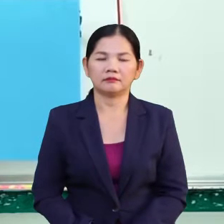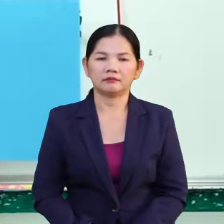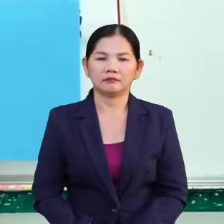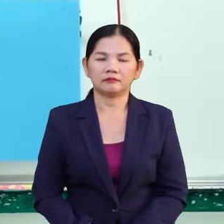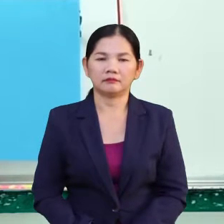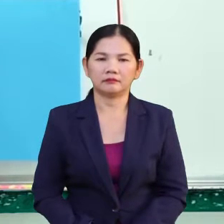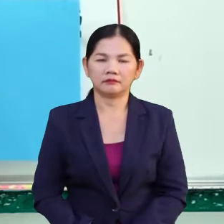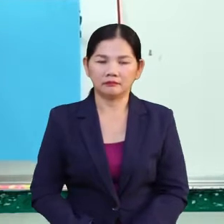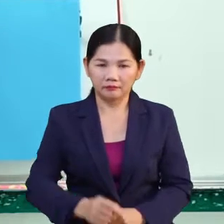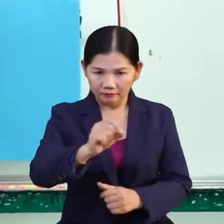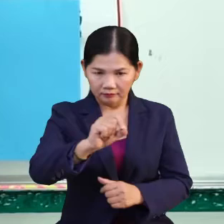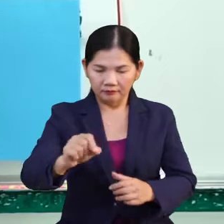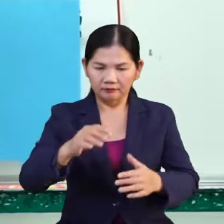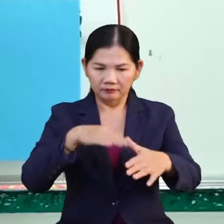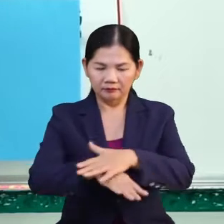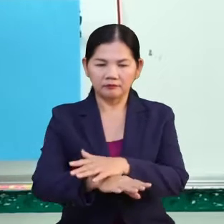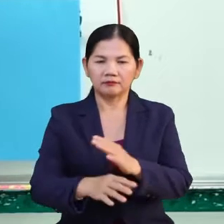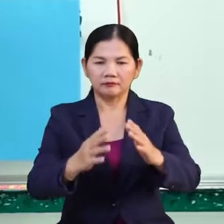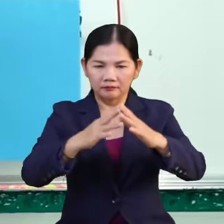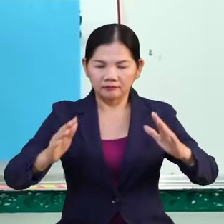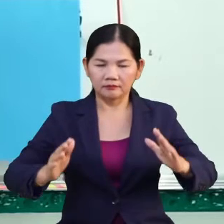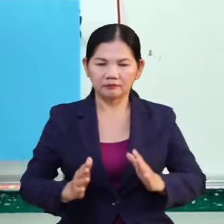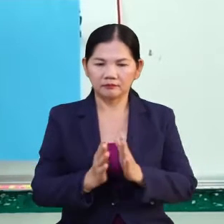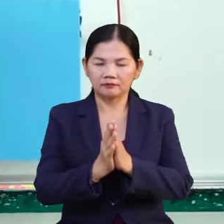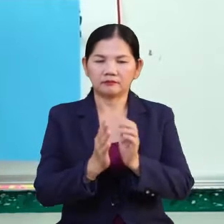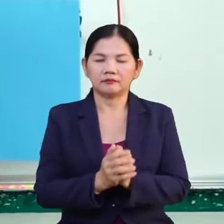អញ្ចឹងកូនសរសេរមកនៅពេលចូលវត្តមិនដែរកូន